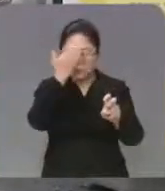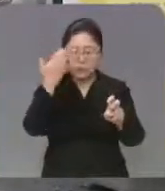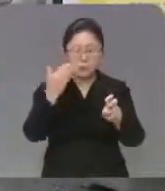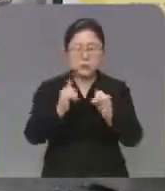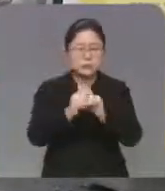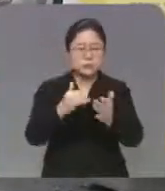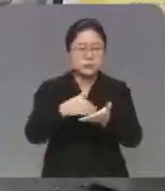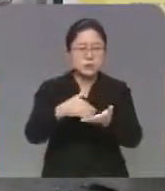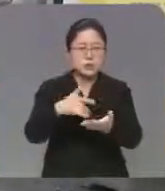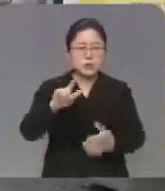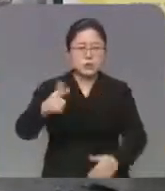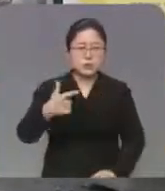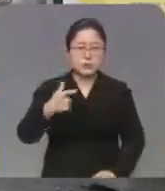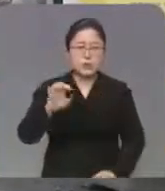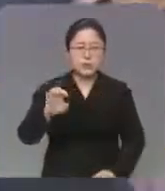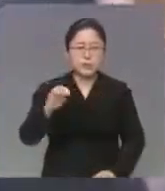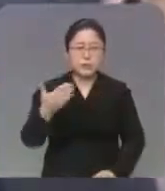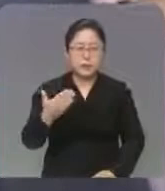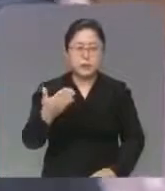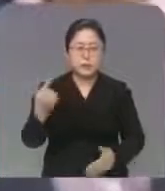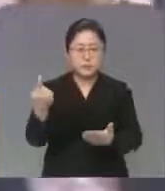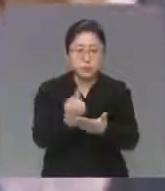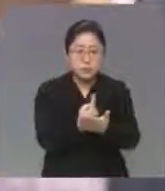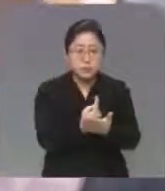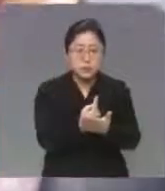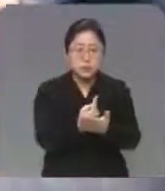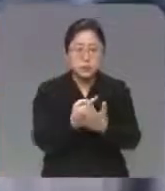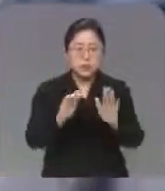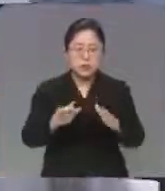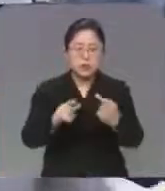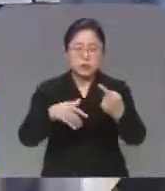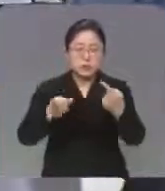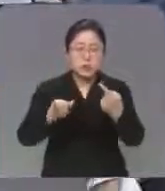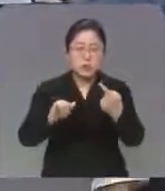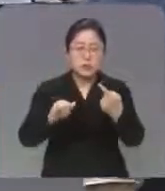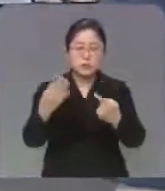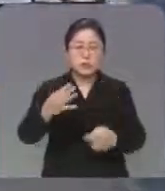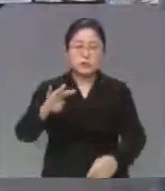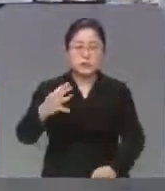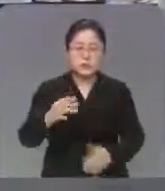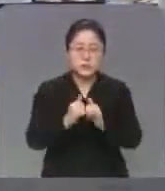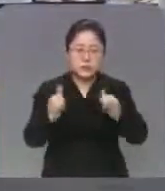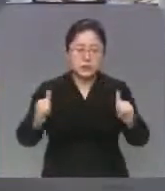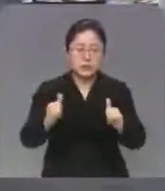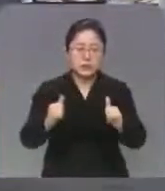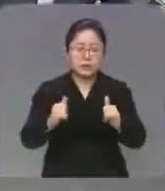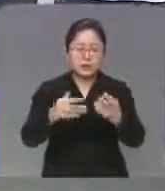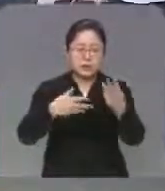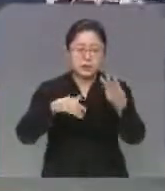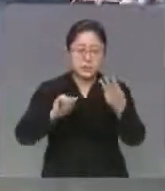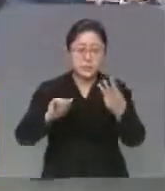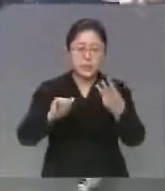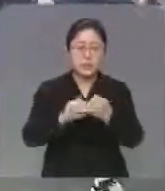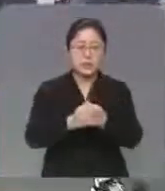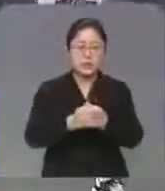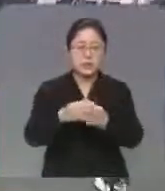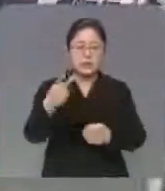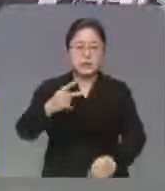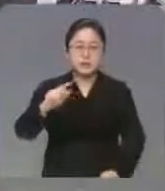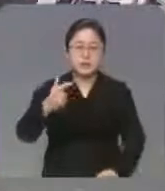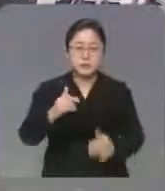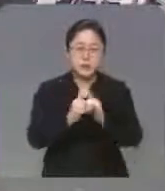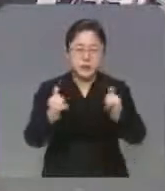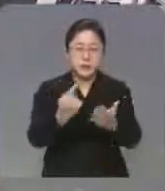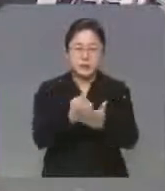인구가 644명이 순유입됐지만 올 1분기에 4,400여 명, 3분기에도 2,600여